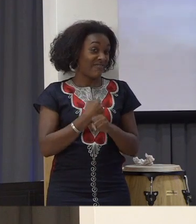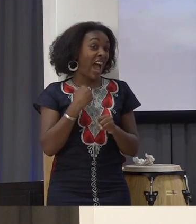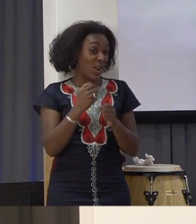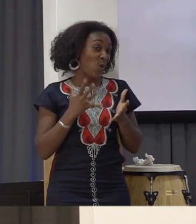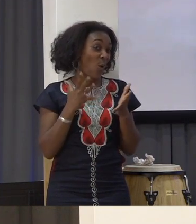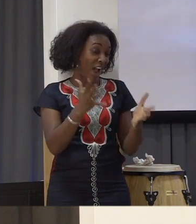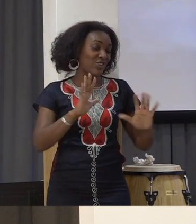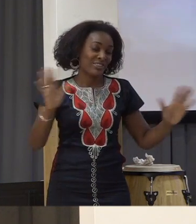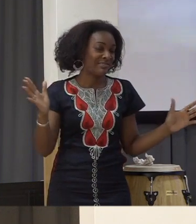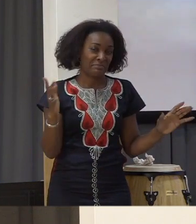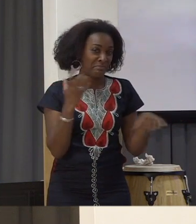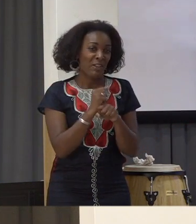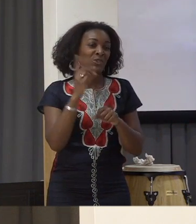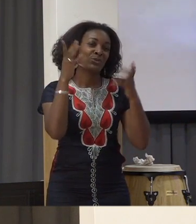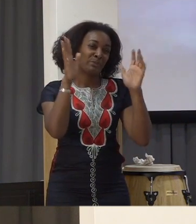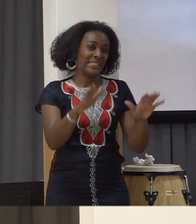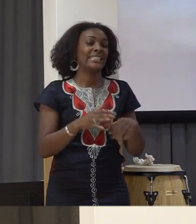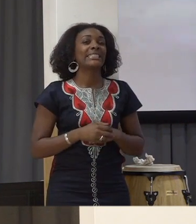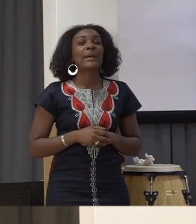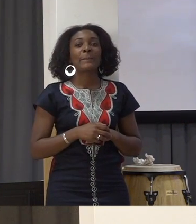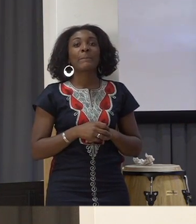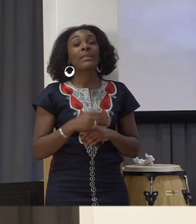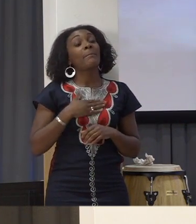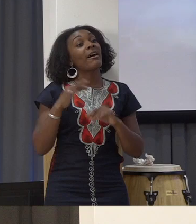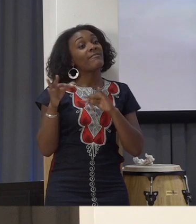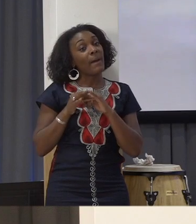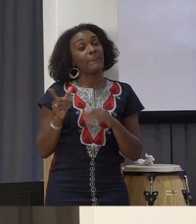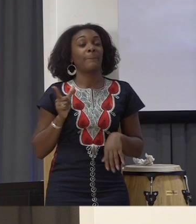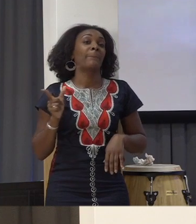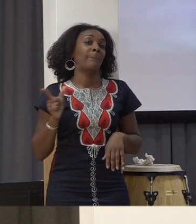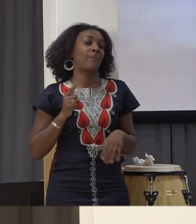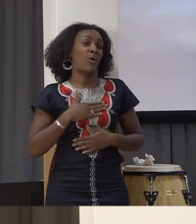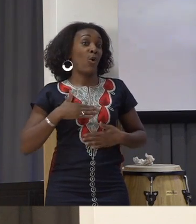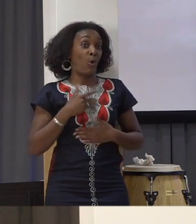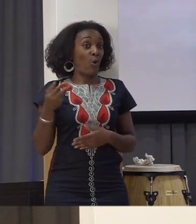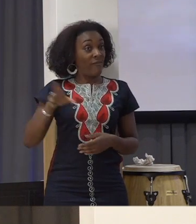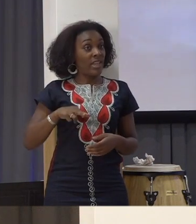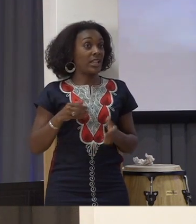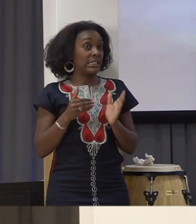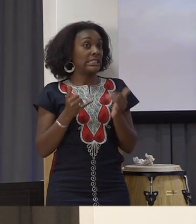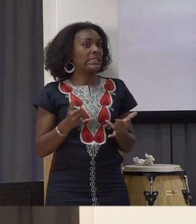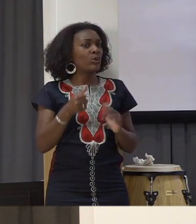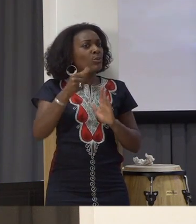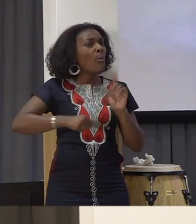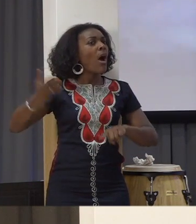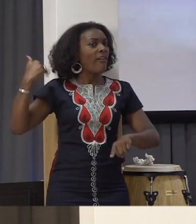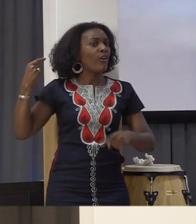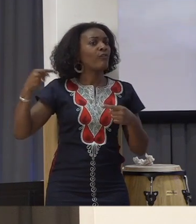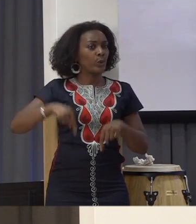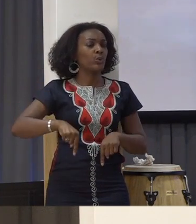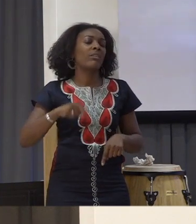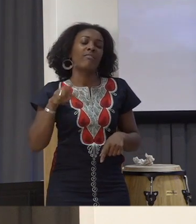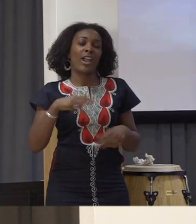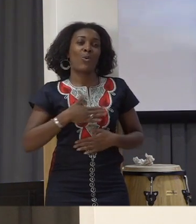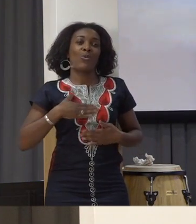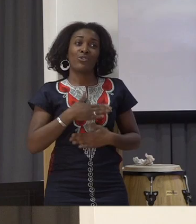les cas, que Dieu vous bénisse. Mon épouse et moi sommes très heureux de revenir. Cela fait un mois. Et nous nous réjouissons